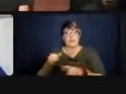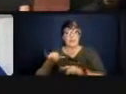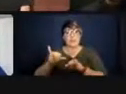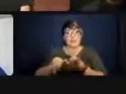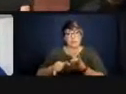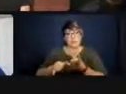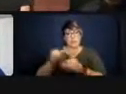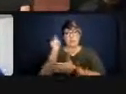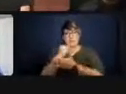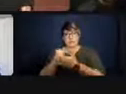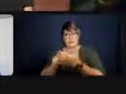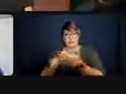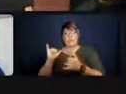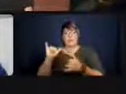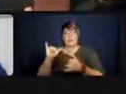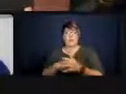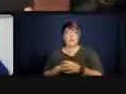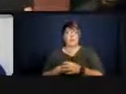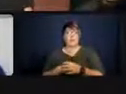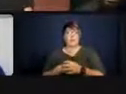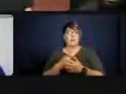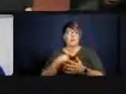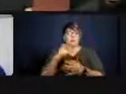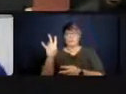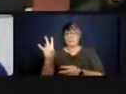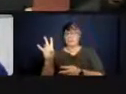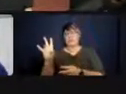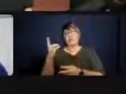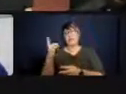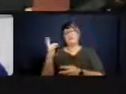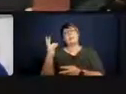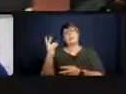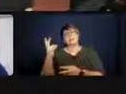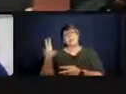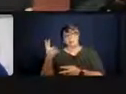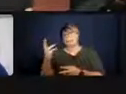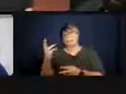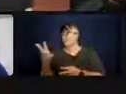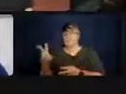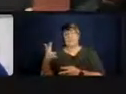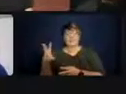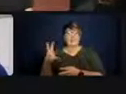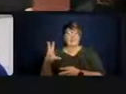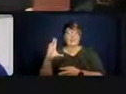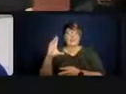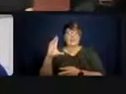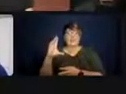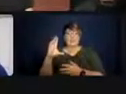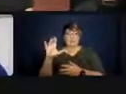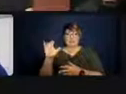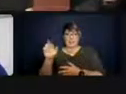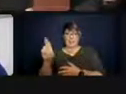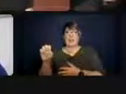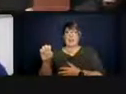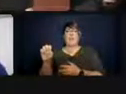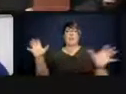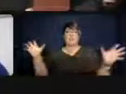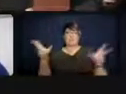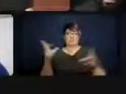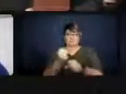Tumeweza kuwa na mbinu mbalimbali hapa. Tuna mbinu tano pale kwenye skrini